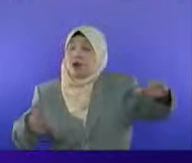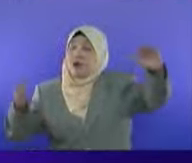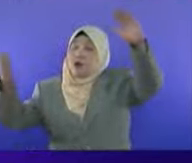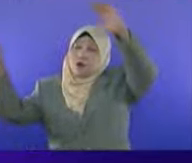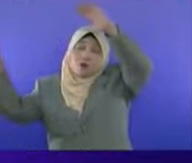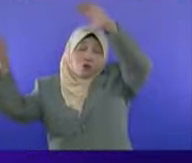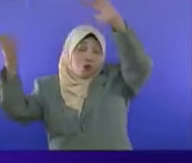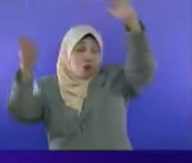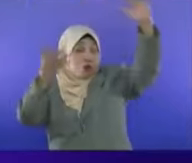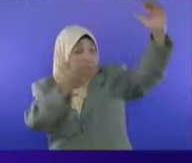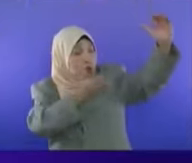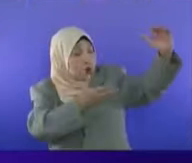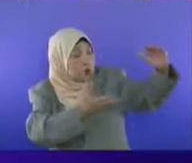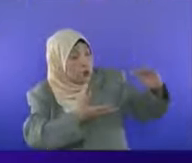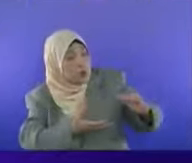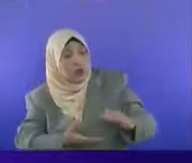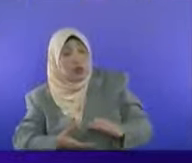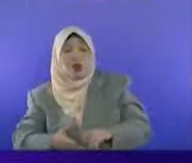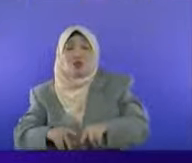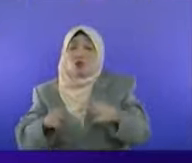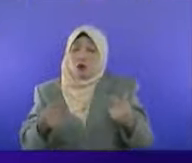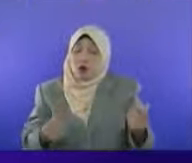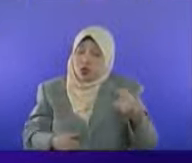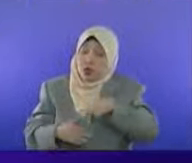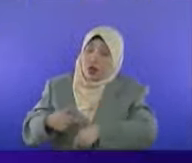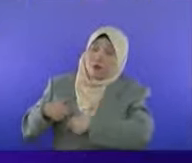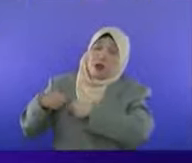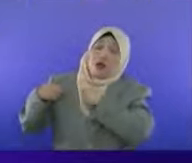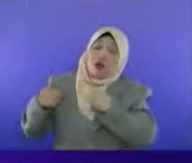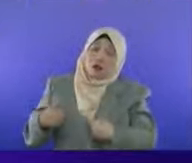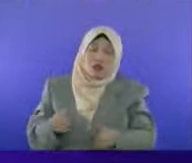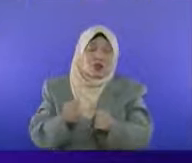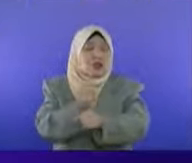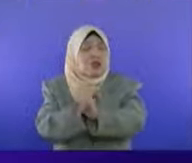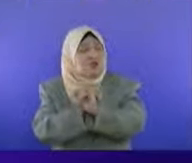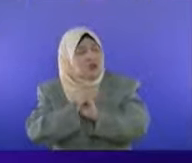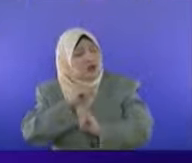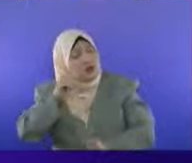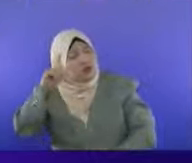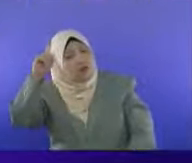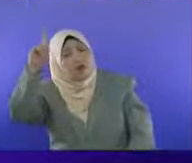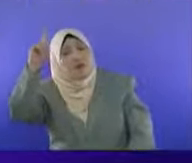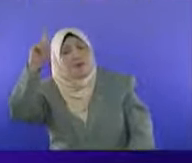نزله على قلبك بإذن الله